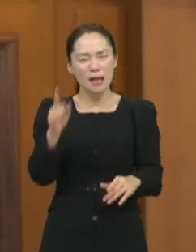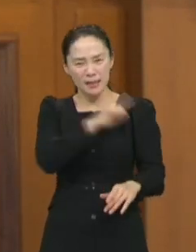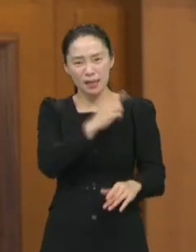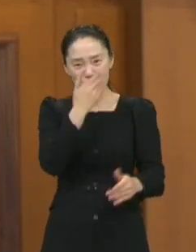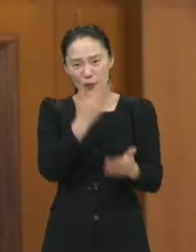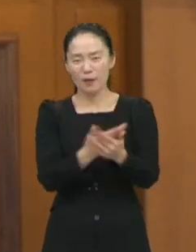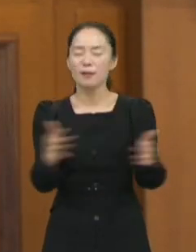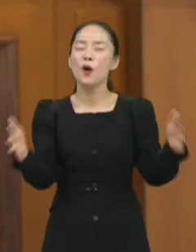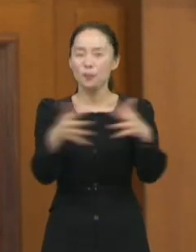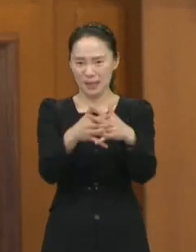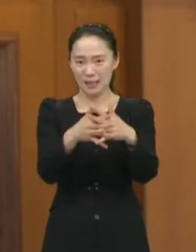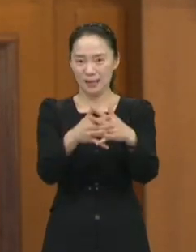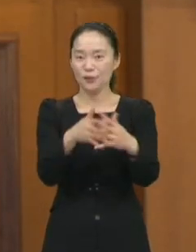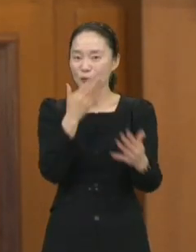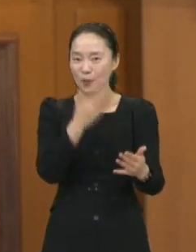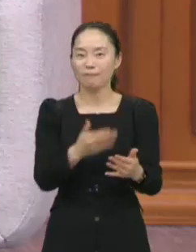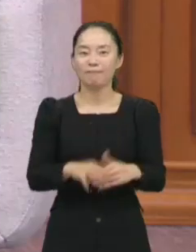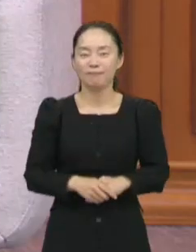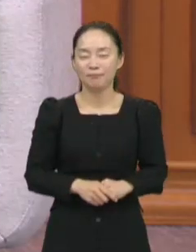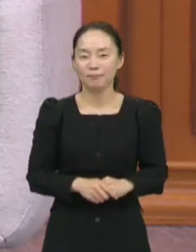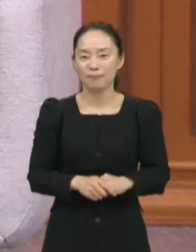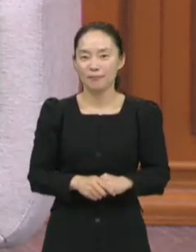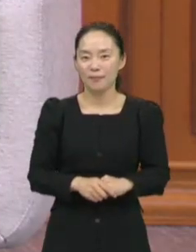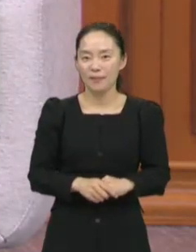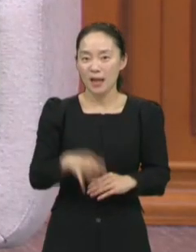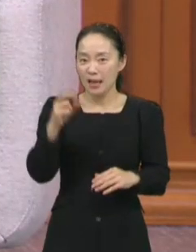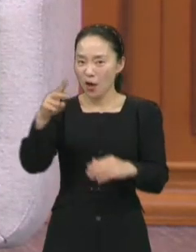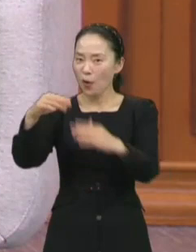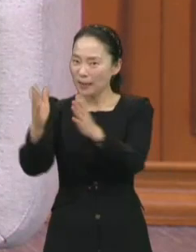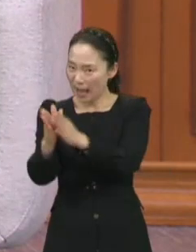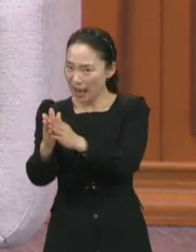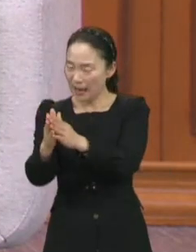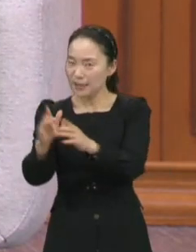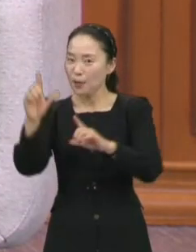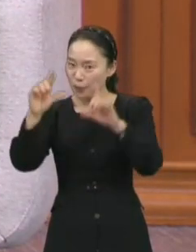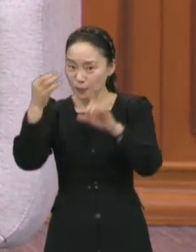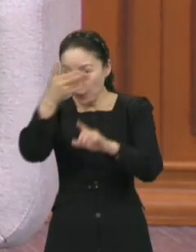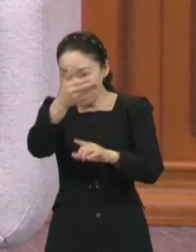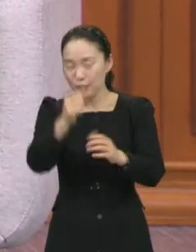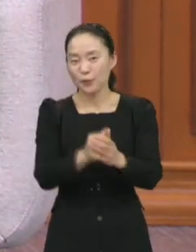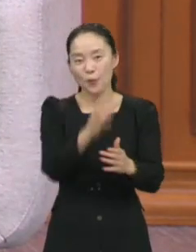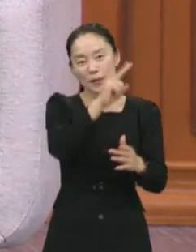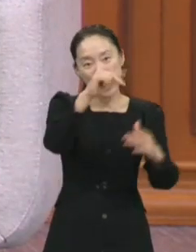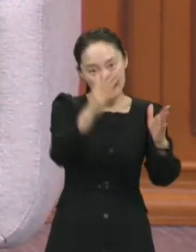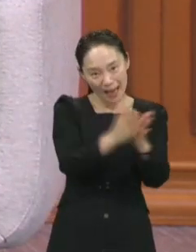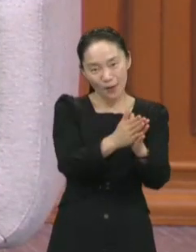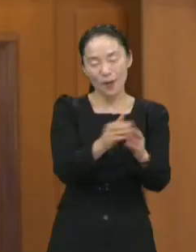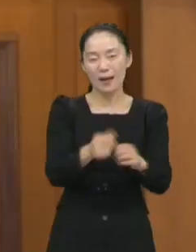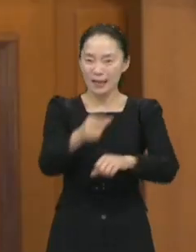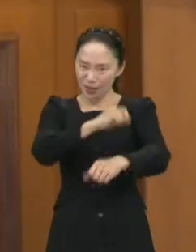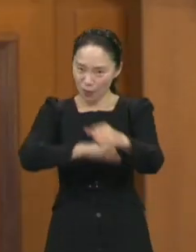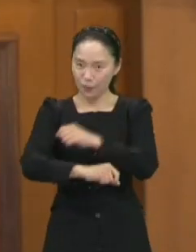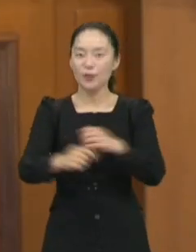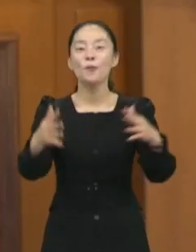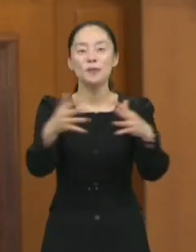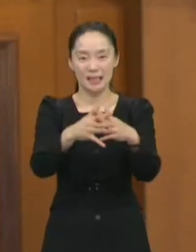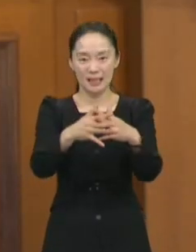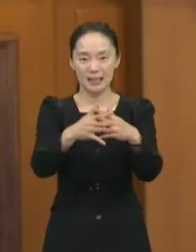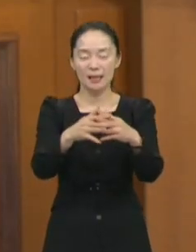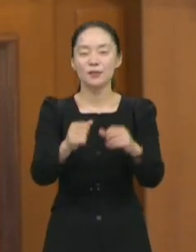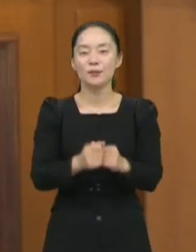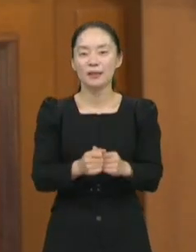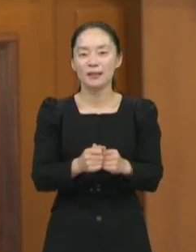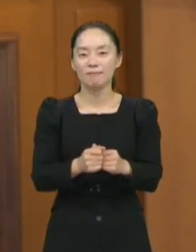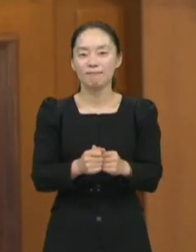중요해졌다고 생각합니다 그래서 여당 다운 모습은 보여주되 야당과 적극 협치해 나갈 수